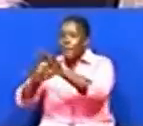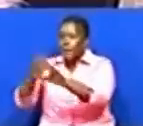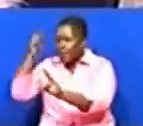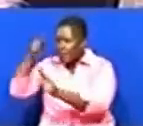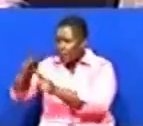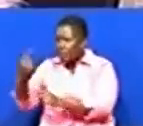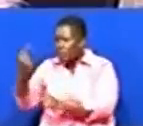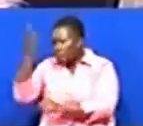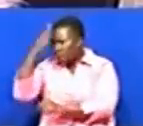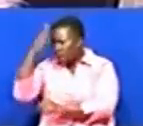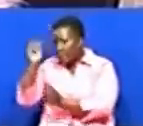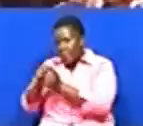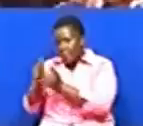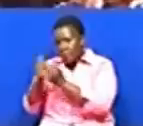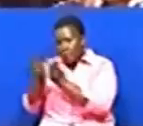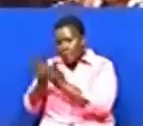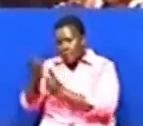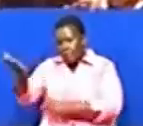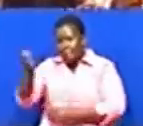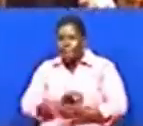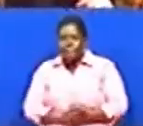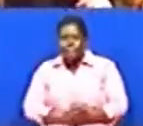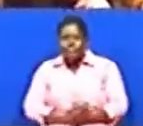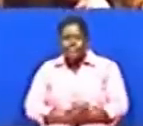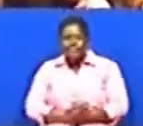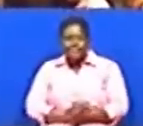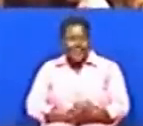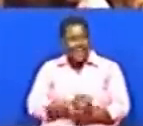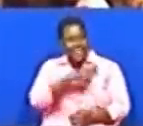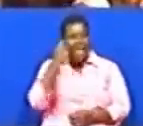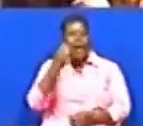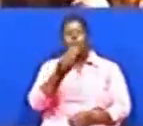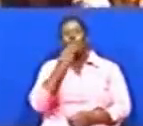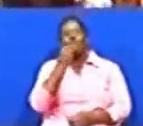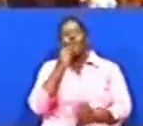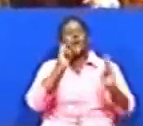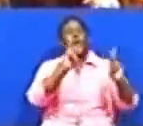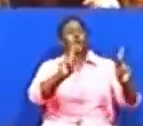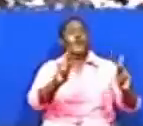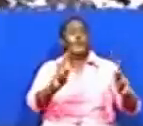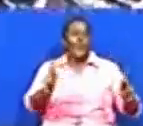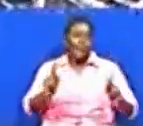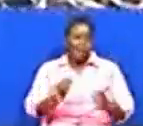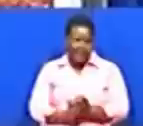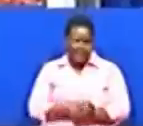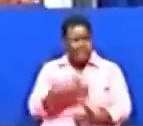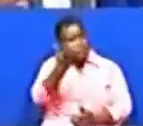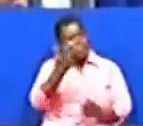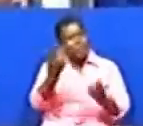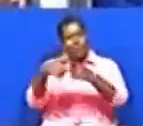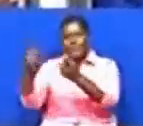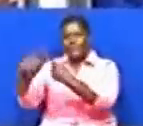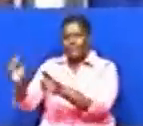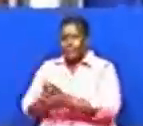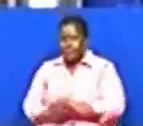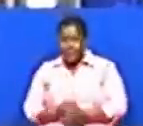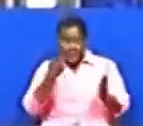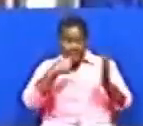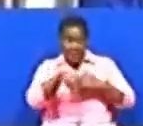kwa taarifa zaidi ili upate kufahamu hayo. Ulaji wa nyama ni jambo la kawaida kwa jamii